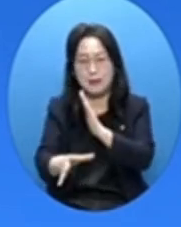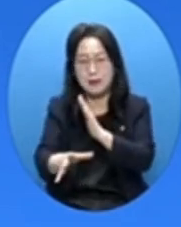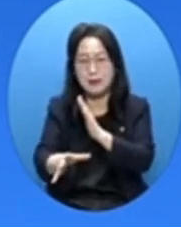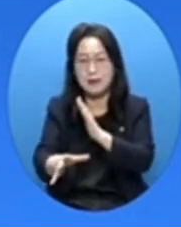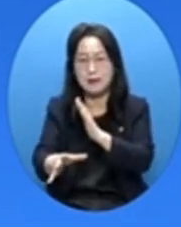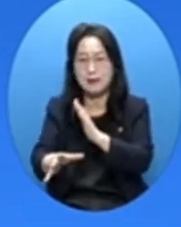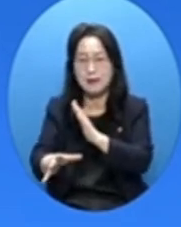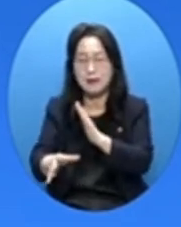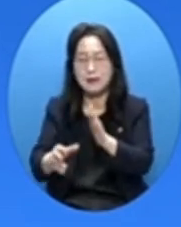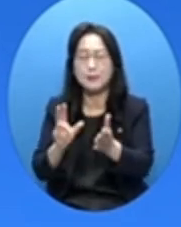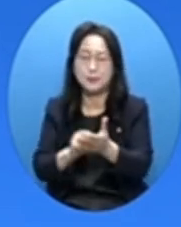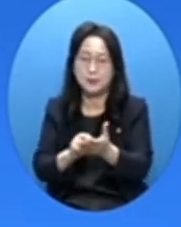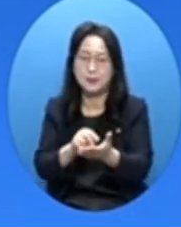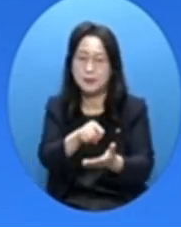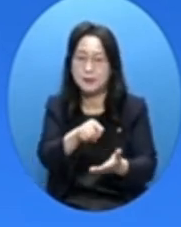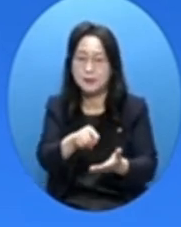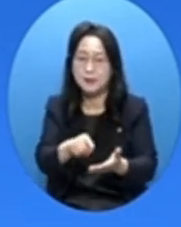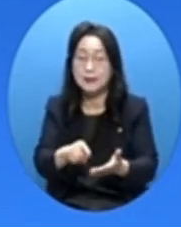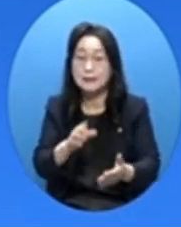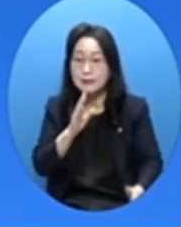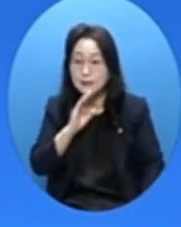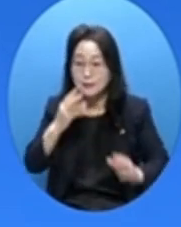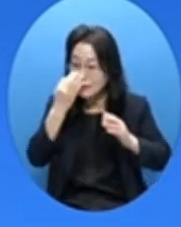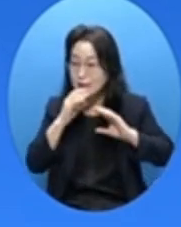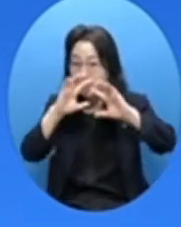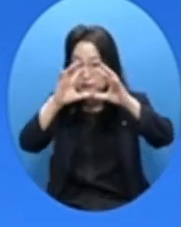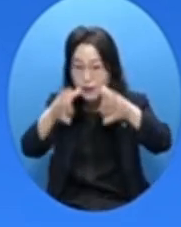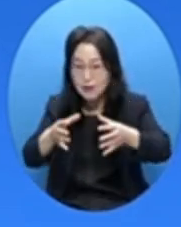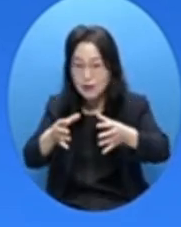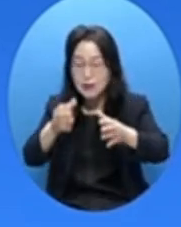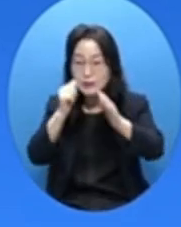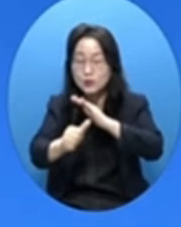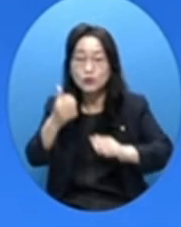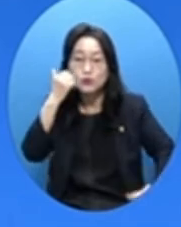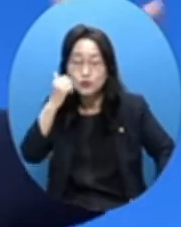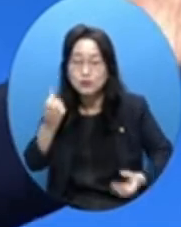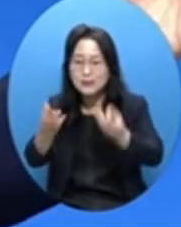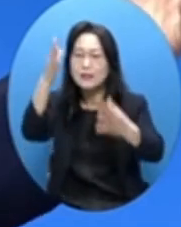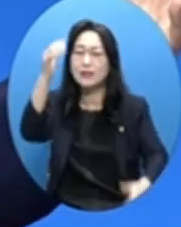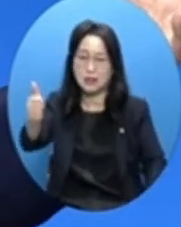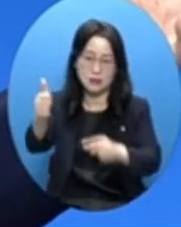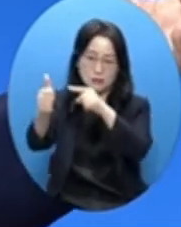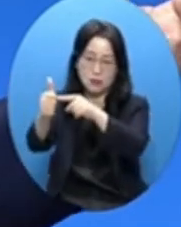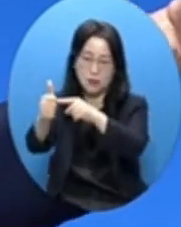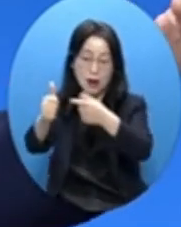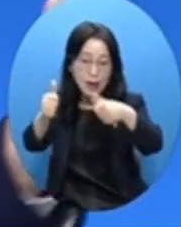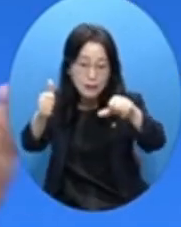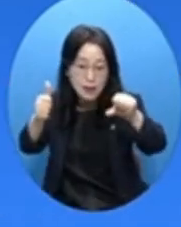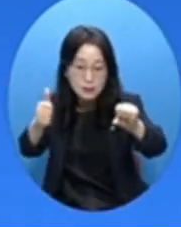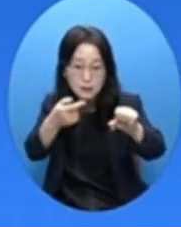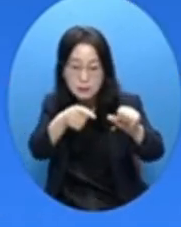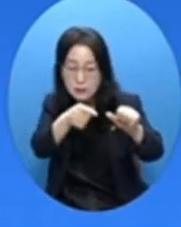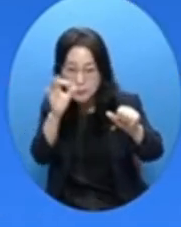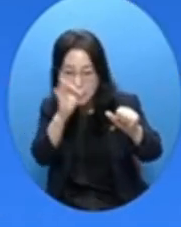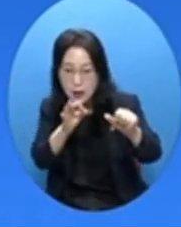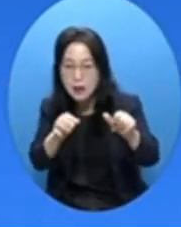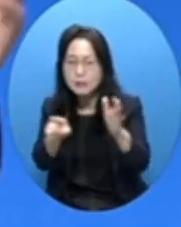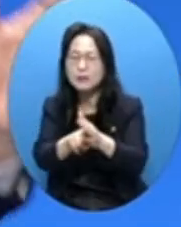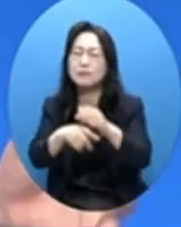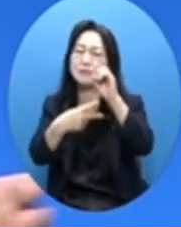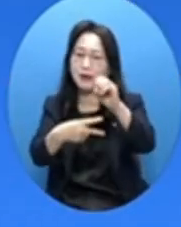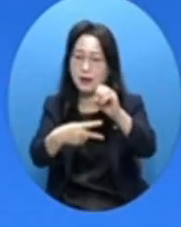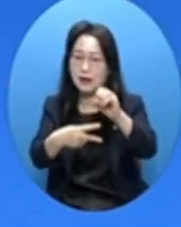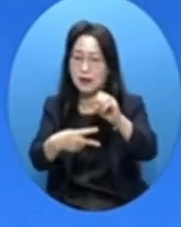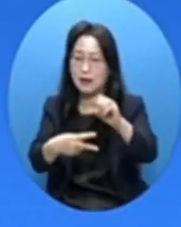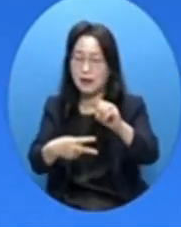이스라엘의 지도자가 되는 제자 장애아 들었음에도 불구하고 전혀 신앙이 없어 없었습니다 성령은 행실이